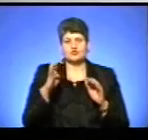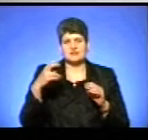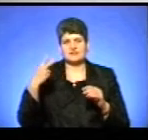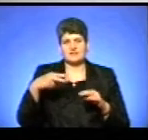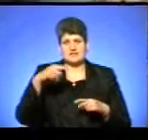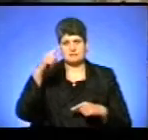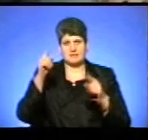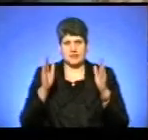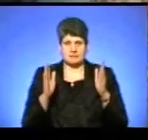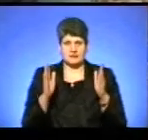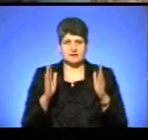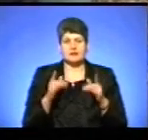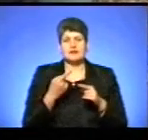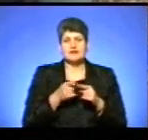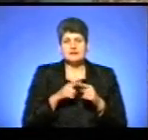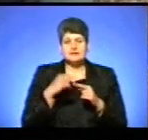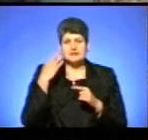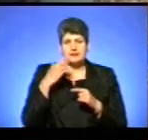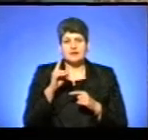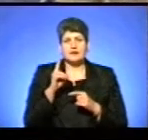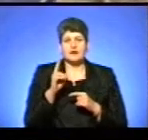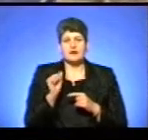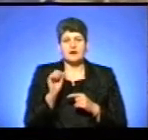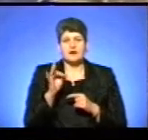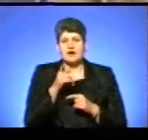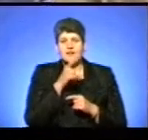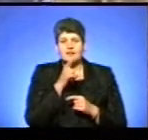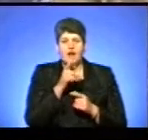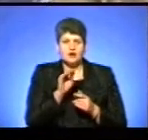Ідея проєкту належить Євгену Марусику, позивний «Карандаш», який у